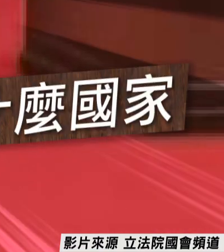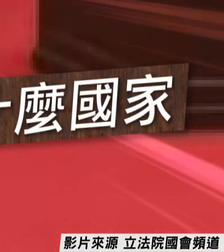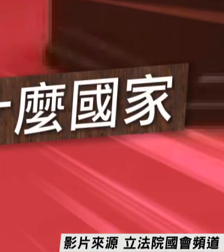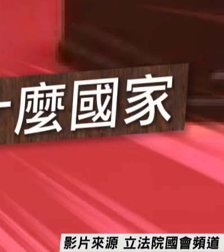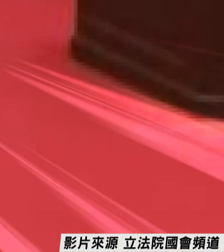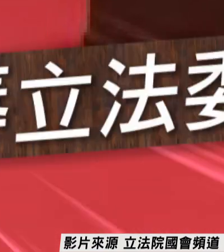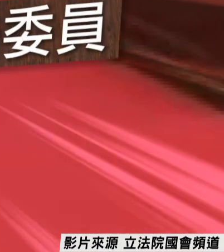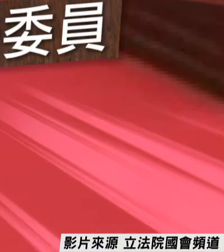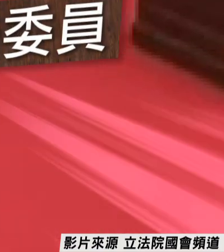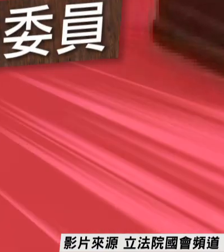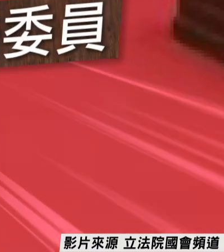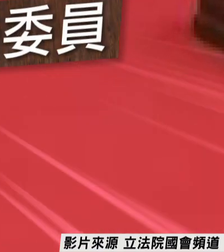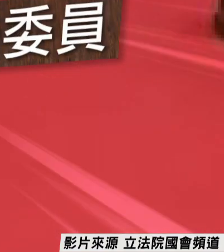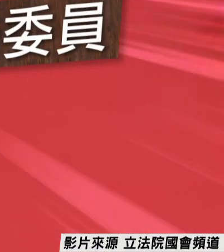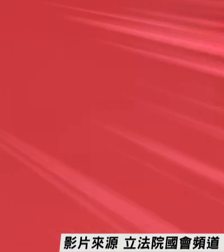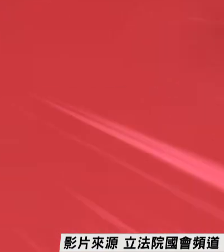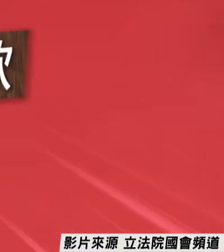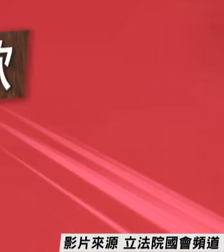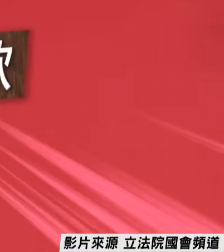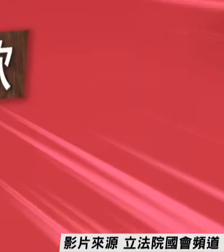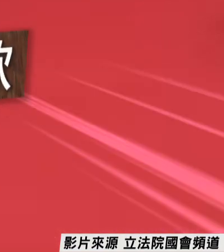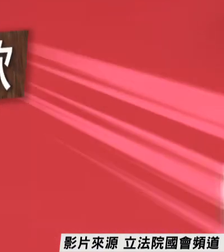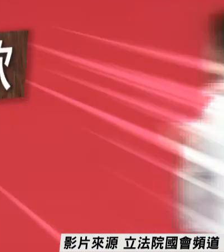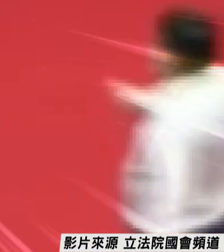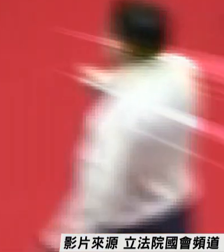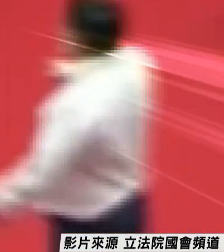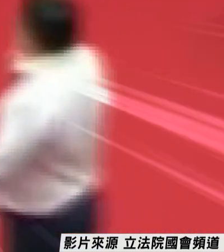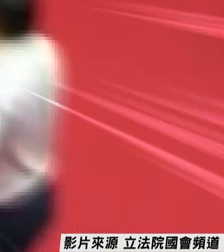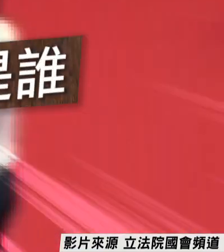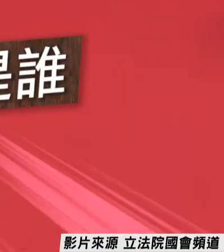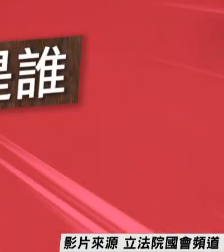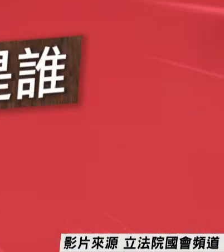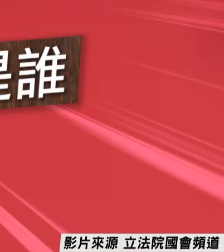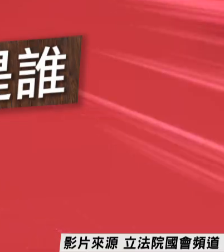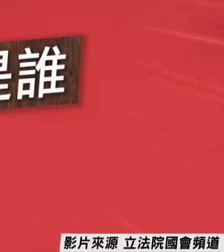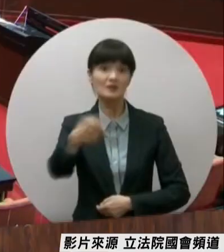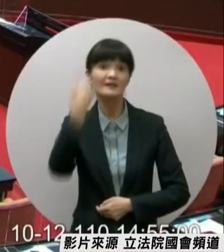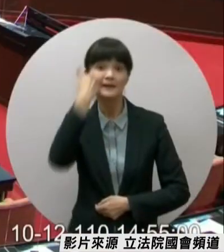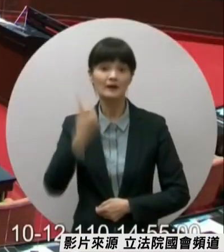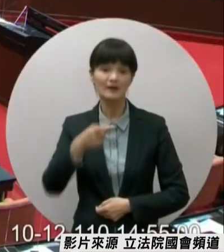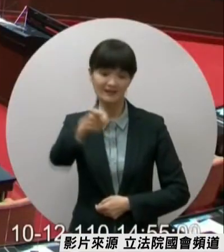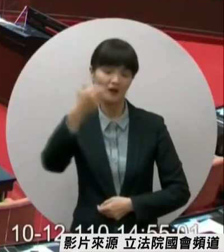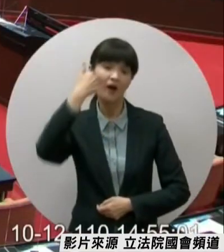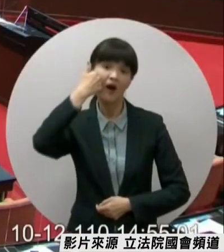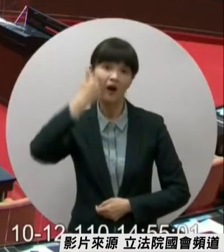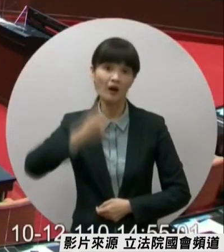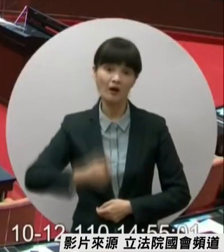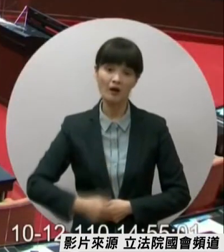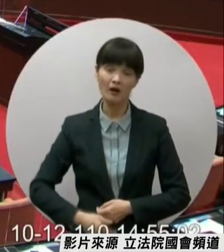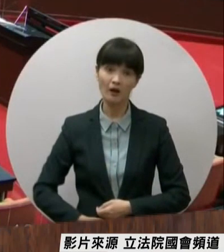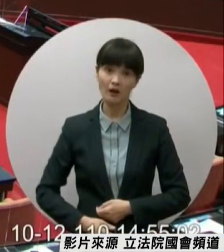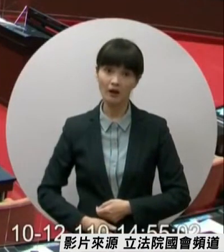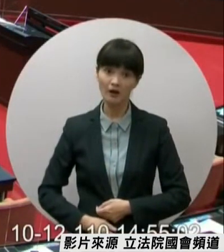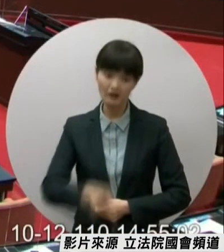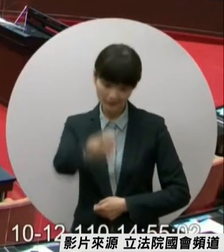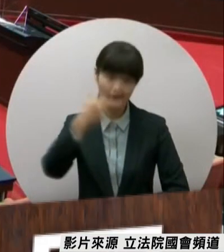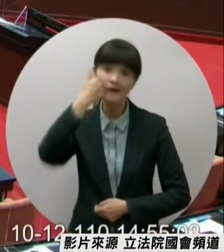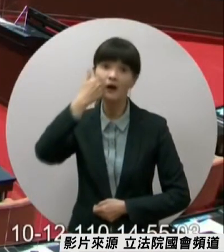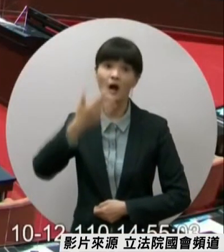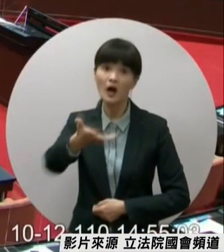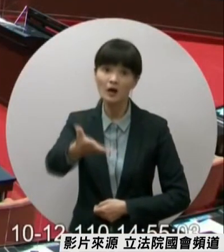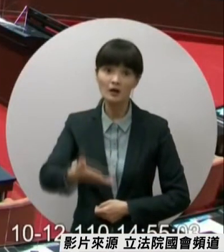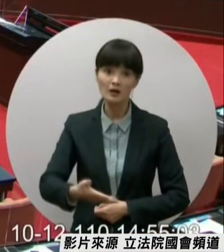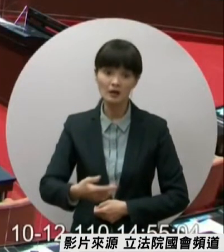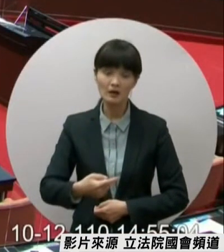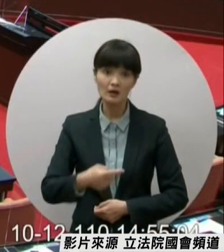你要保卫什么国家？你凭什么羞辱立法委员？你说道歉， 道歉。 你也是谁？你以为你是谁？ 来，请坐。 你以为你是谁？